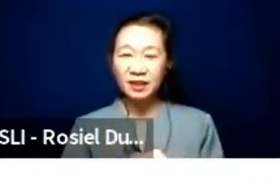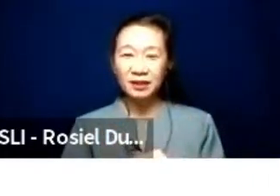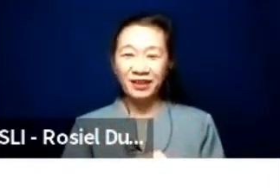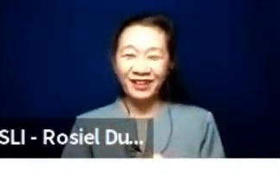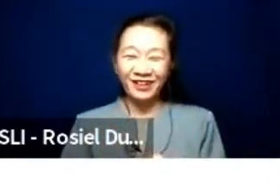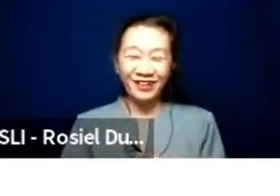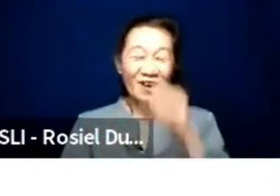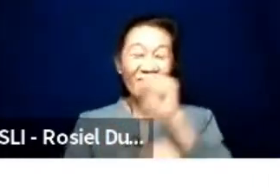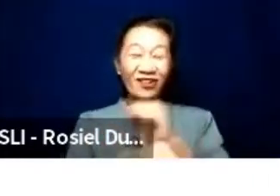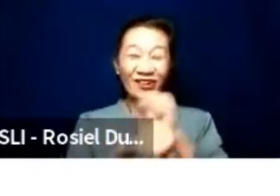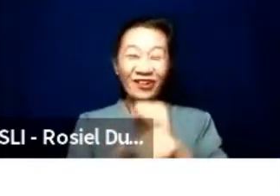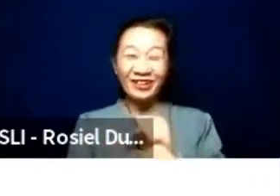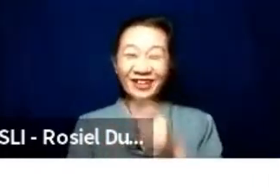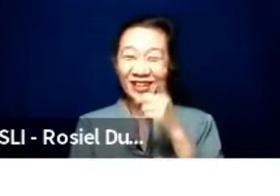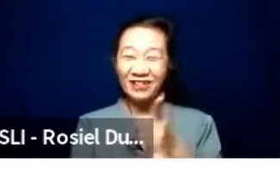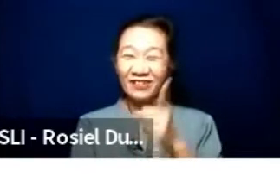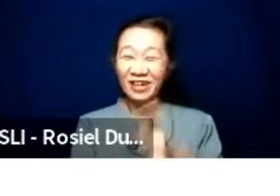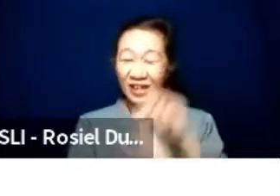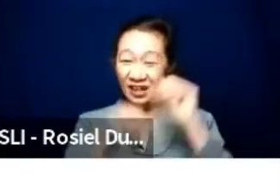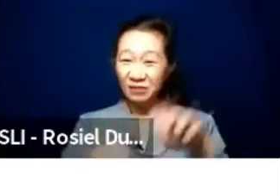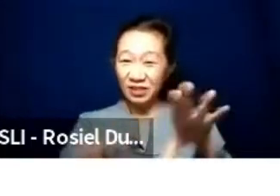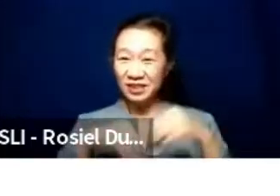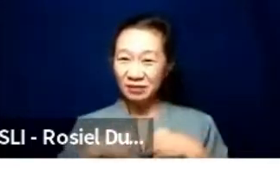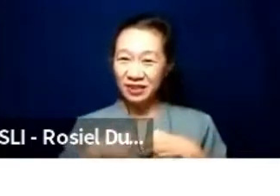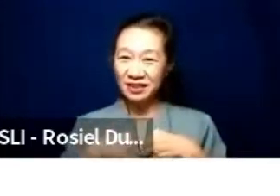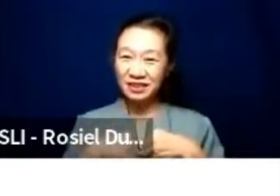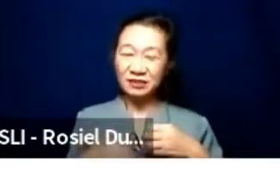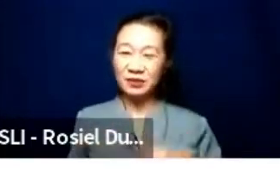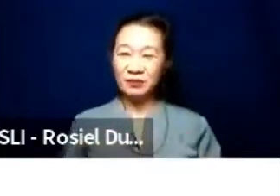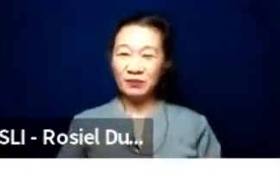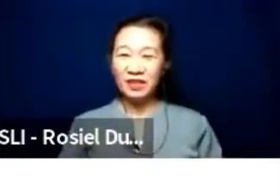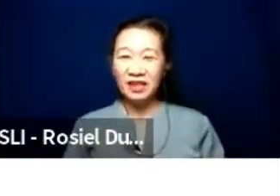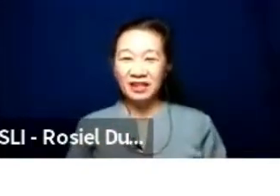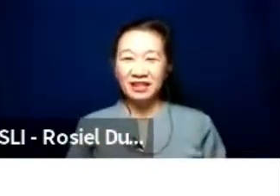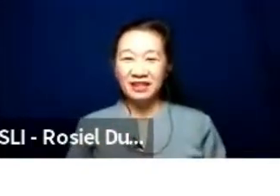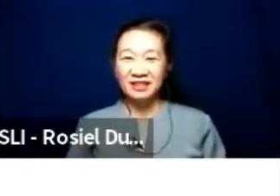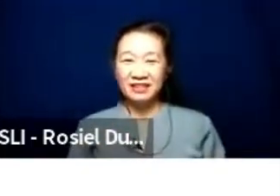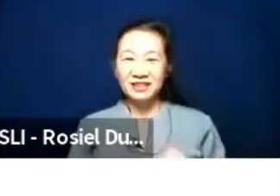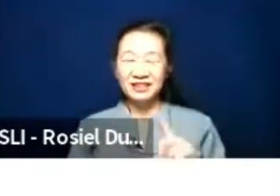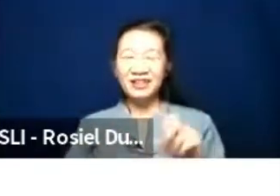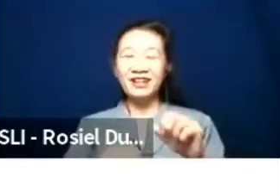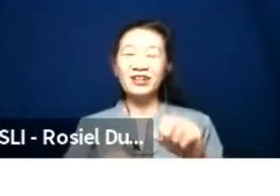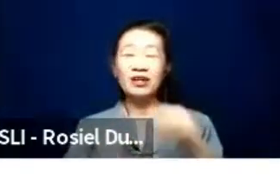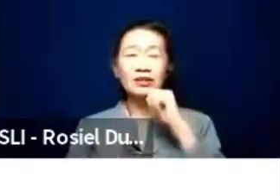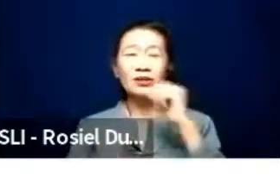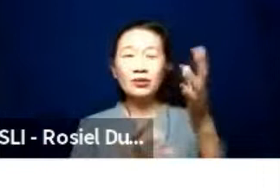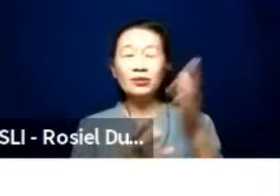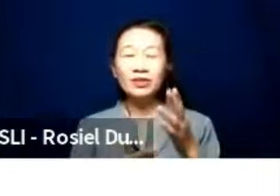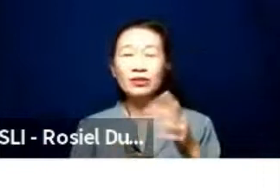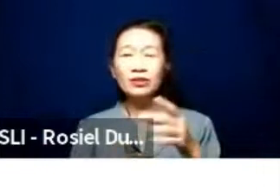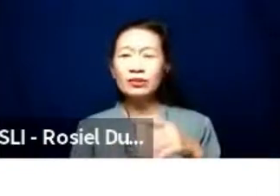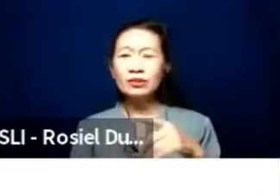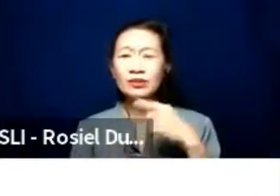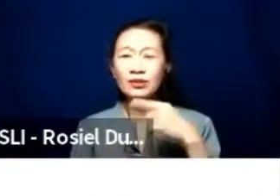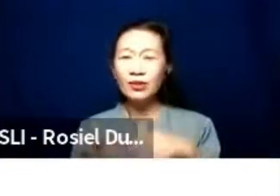magtrabaho ng maayos, kaya niya bang tanggapin yun, no? Yung acceptance of supervision, or baka ayaw niya na kino-correct siya. Nandun